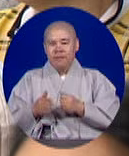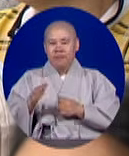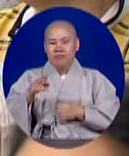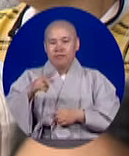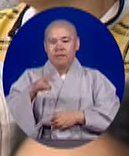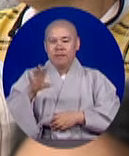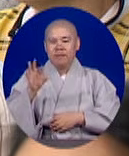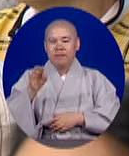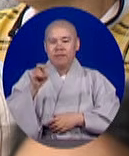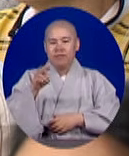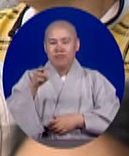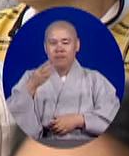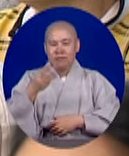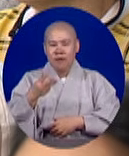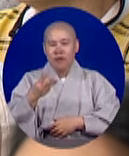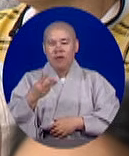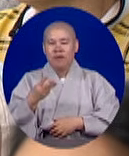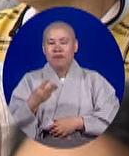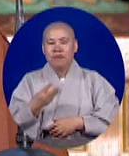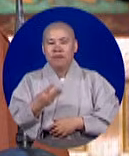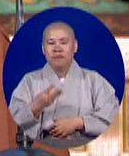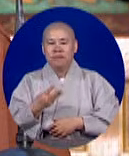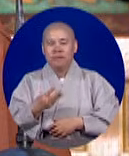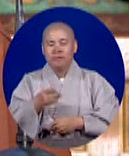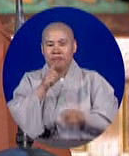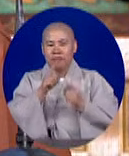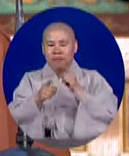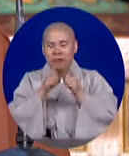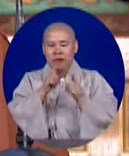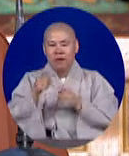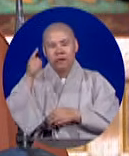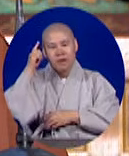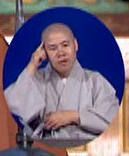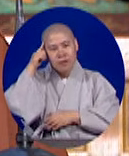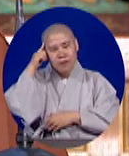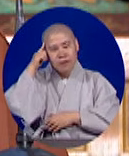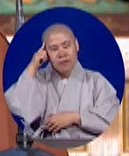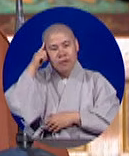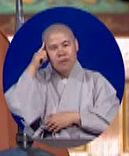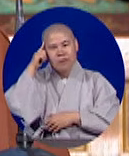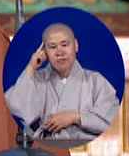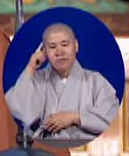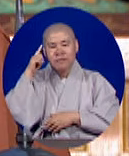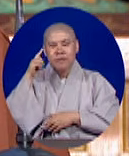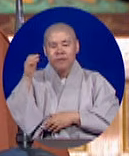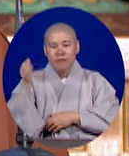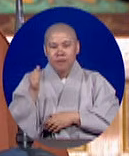생멸 그 말과 생각으로